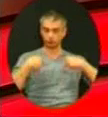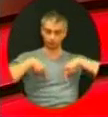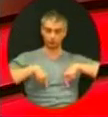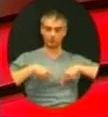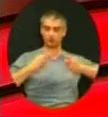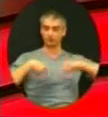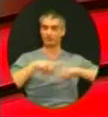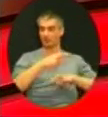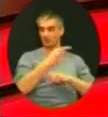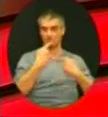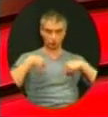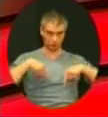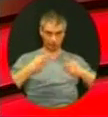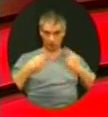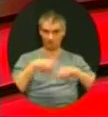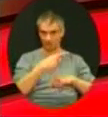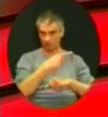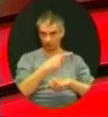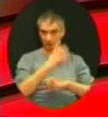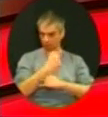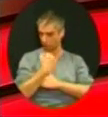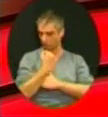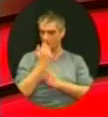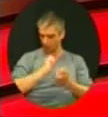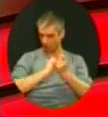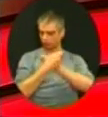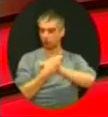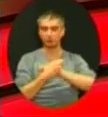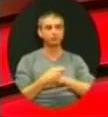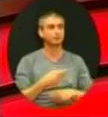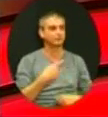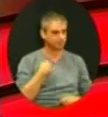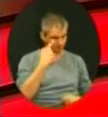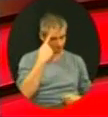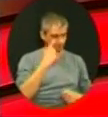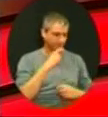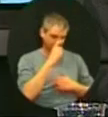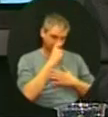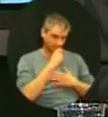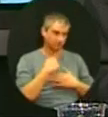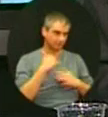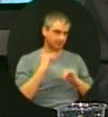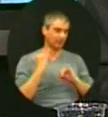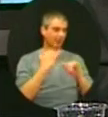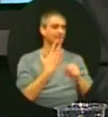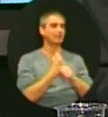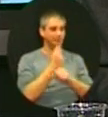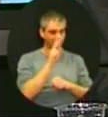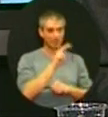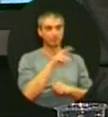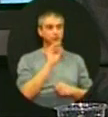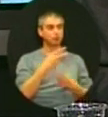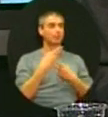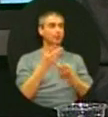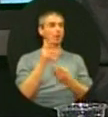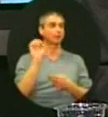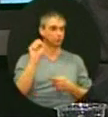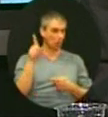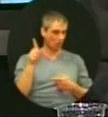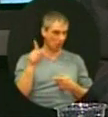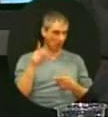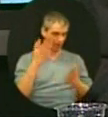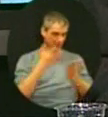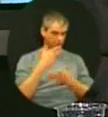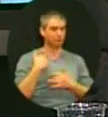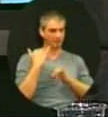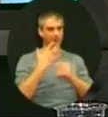רבה, כיושב ראש ועדה, גם לשנות התמונה, אני באמת חושב שבצניעות רבה אנחנו מצליחים להביא הישגים, וגם בנושא של סורוקה אנחנו נביא הישג, וכדי